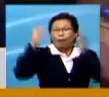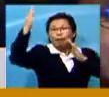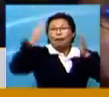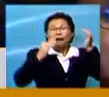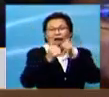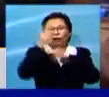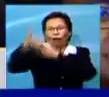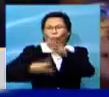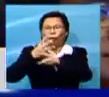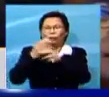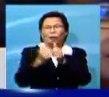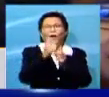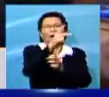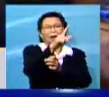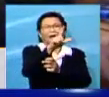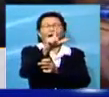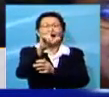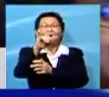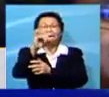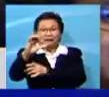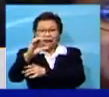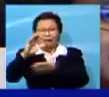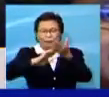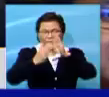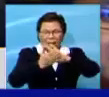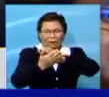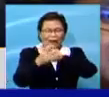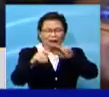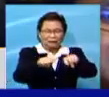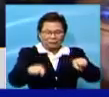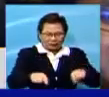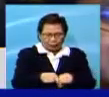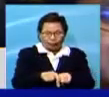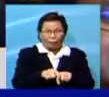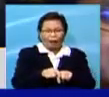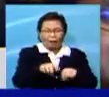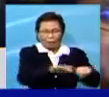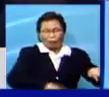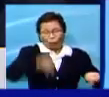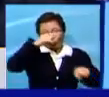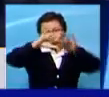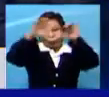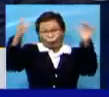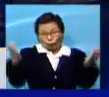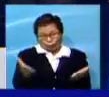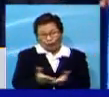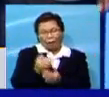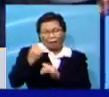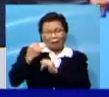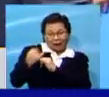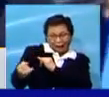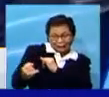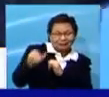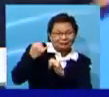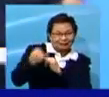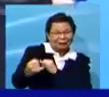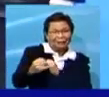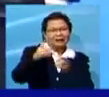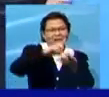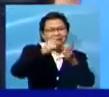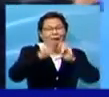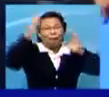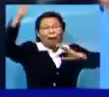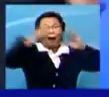Lumpur KLIC untuk menjadikan negara lokasi serantau untuk pemain global. Langkah terakhir, Perbadanan Ekonomi Digital